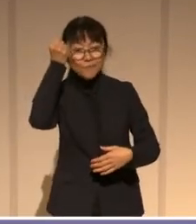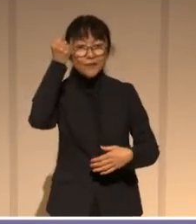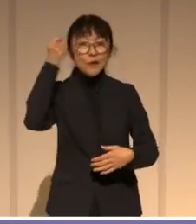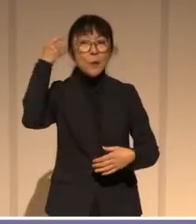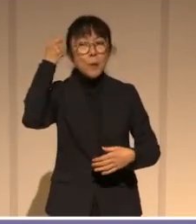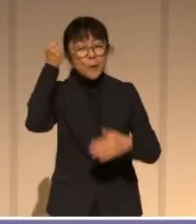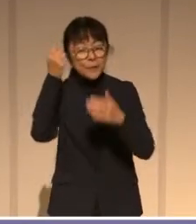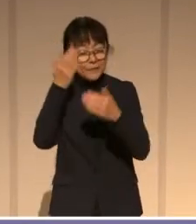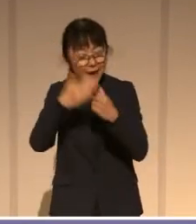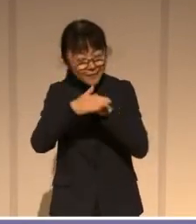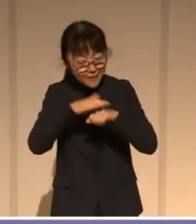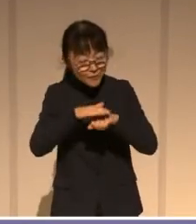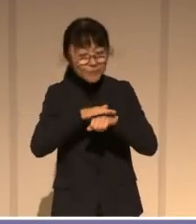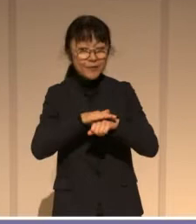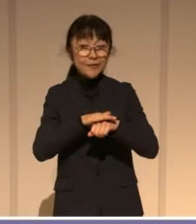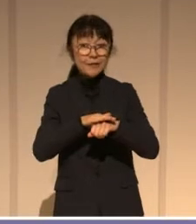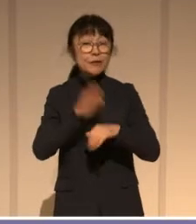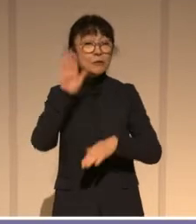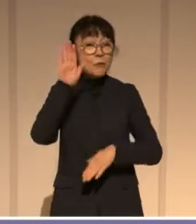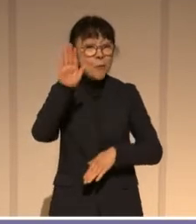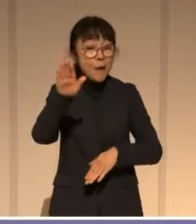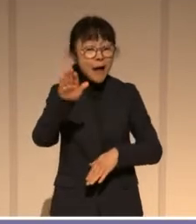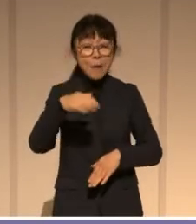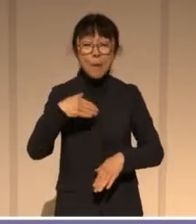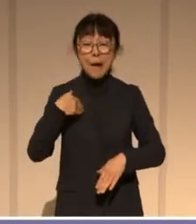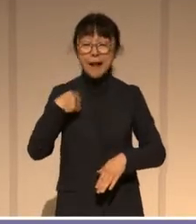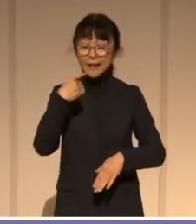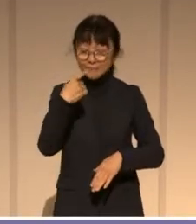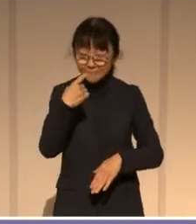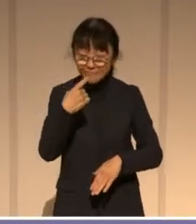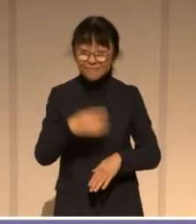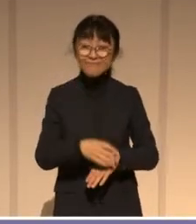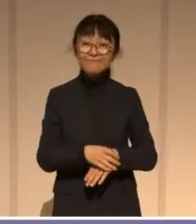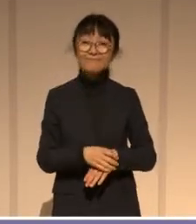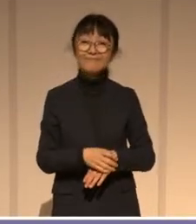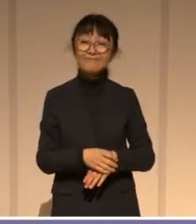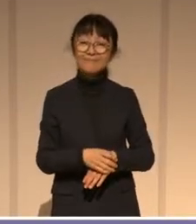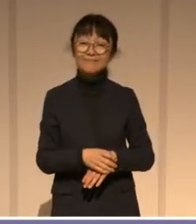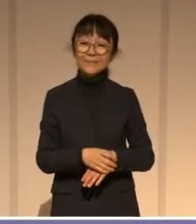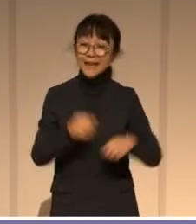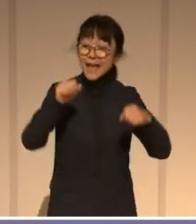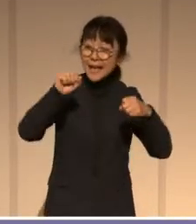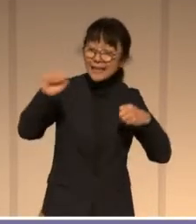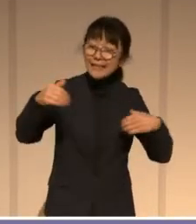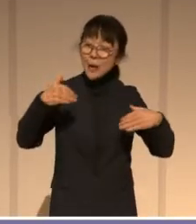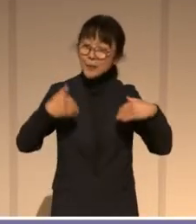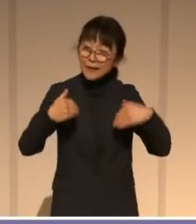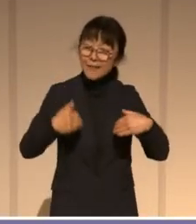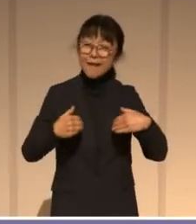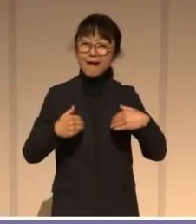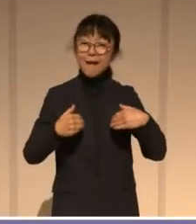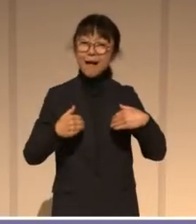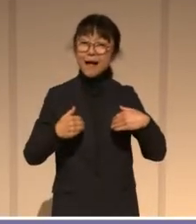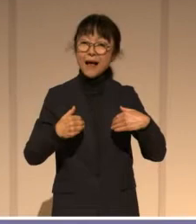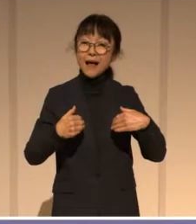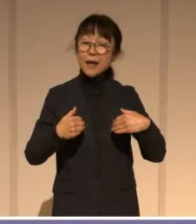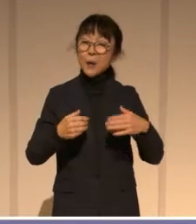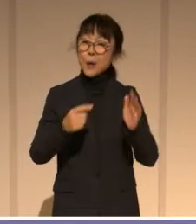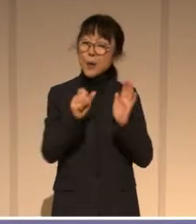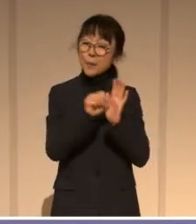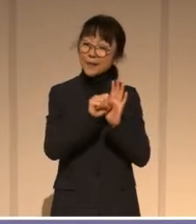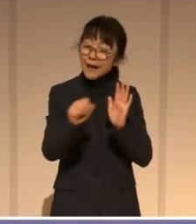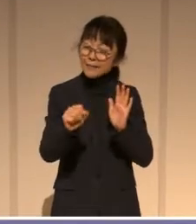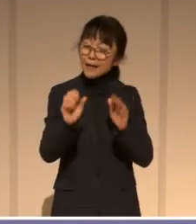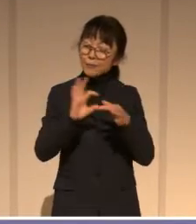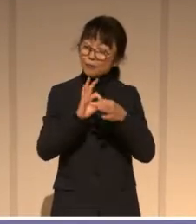を大事に何かそのまだ将来のことは分からないけれどもその営業をすごく楽しかったのでそれを生かしていければなと